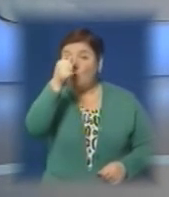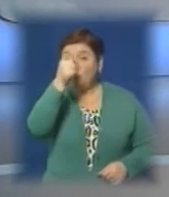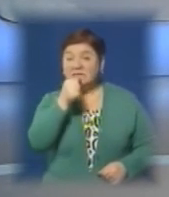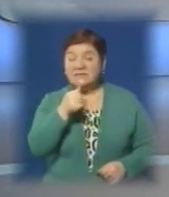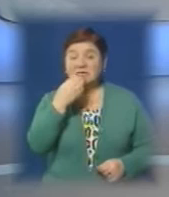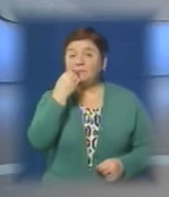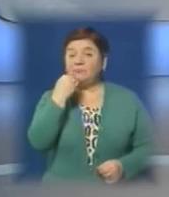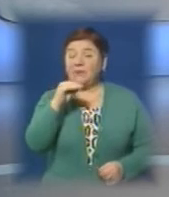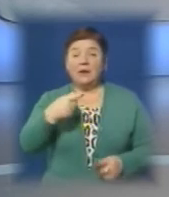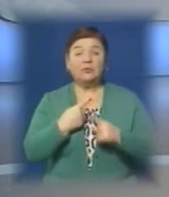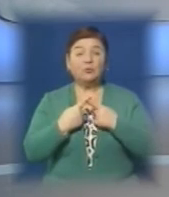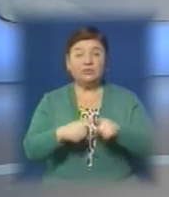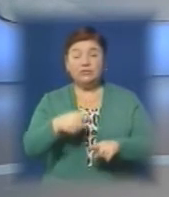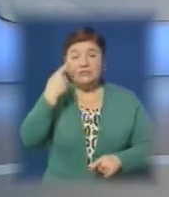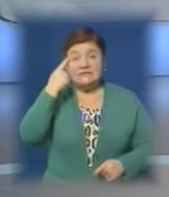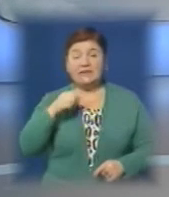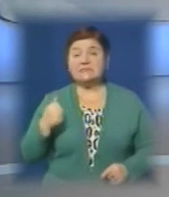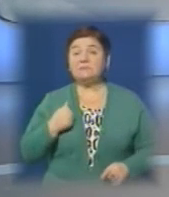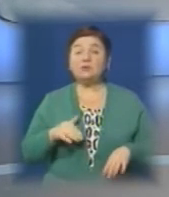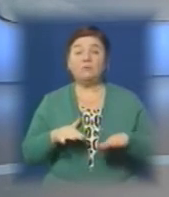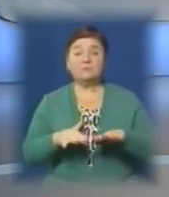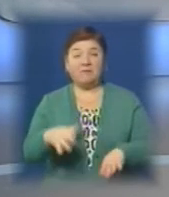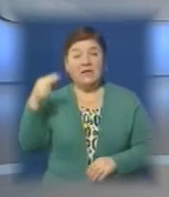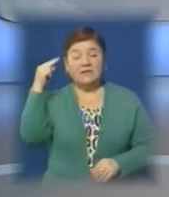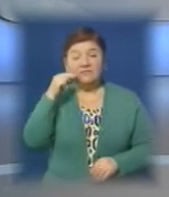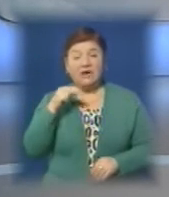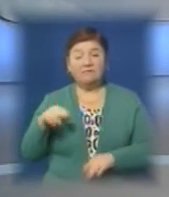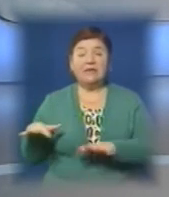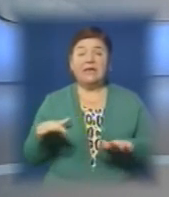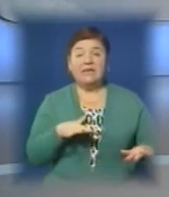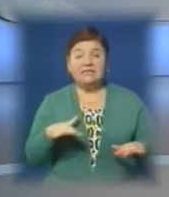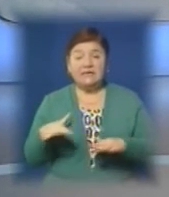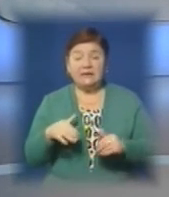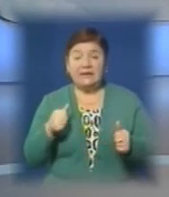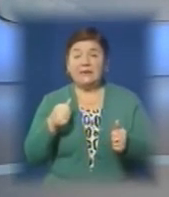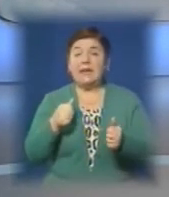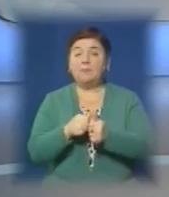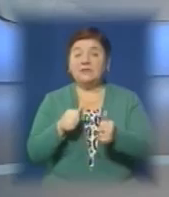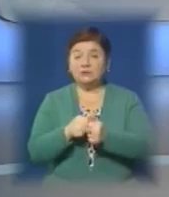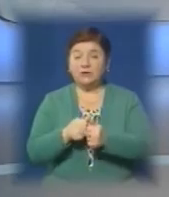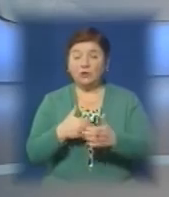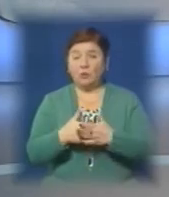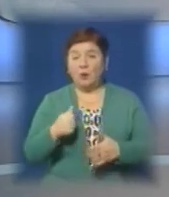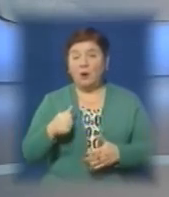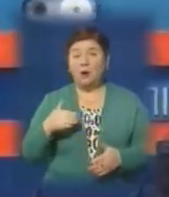вдосконалювали теоретичні знання з військової справи та навчалися діяти в умовах, наближених до бойових.